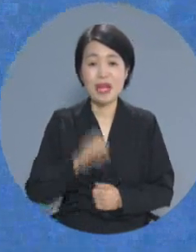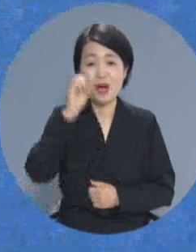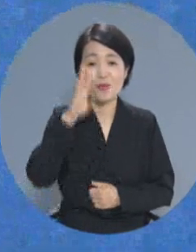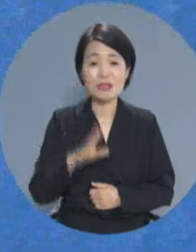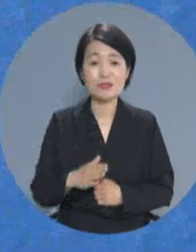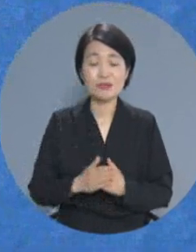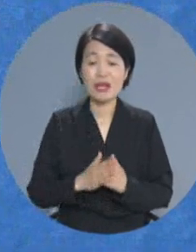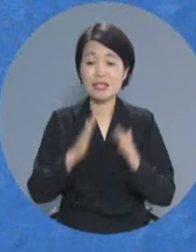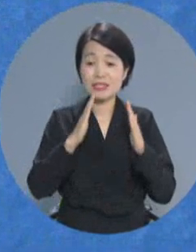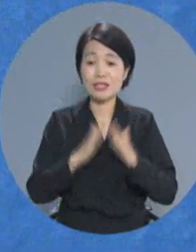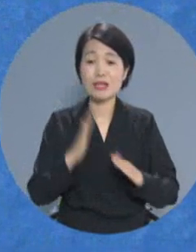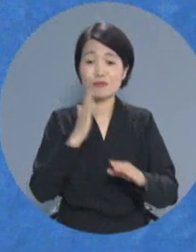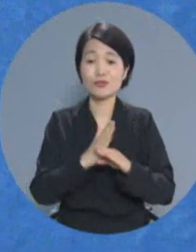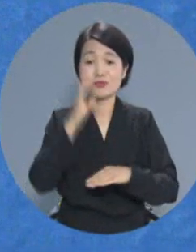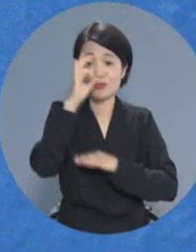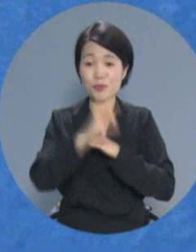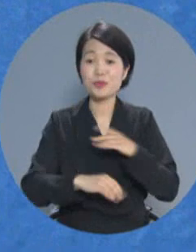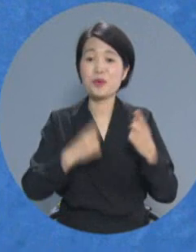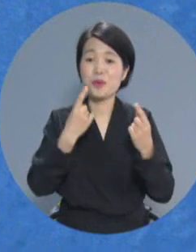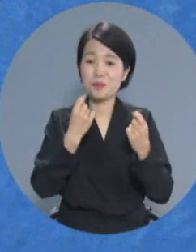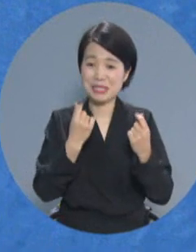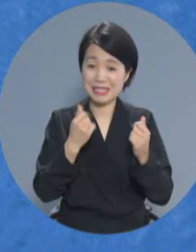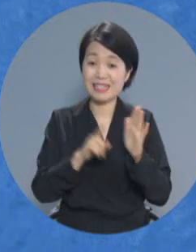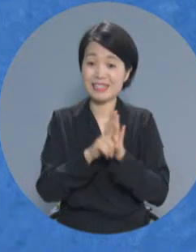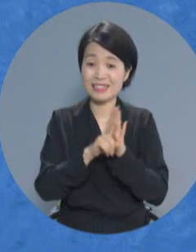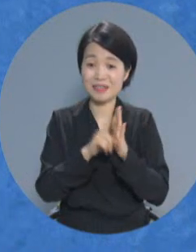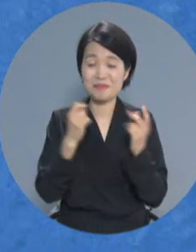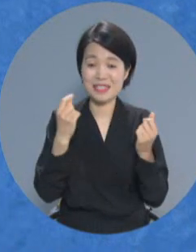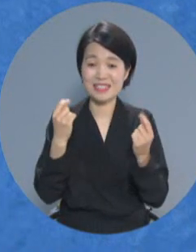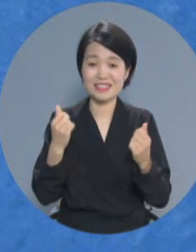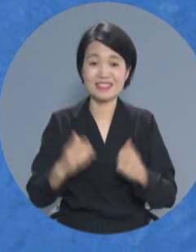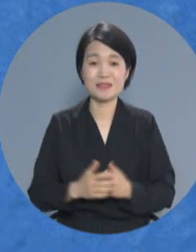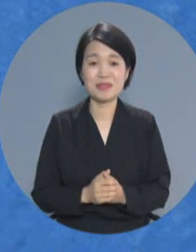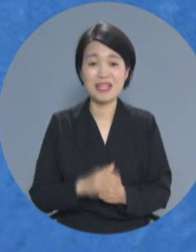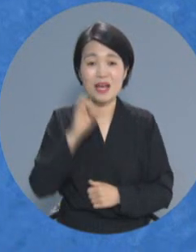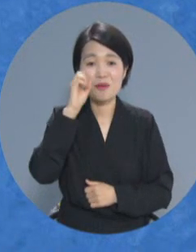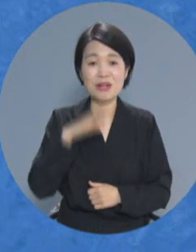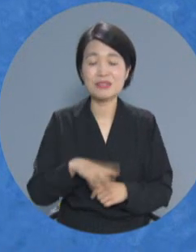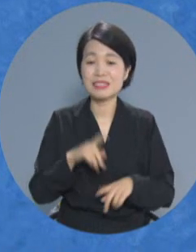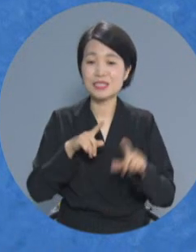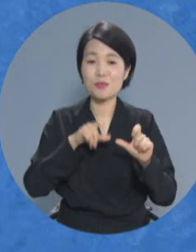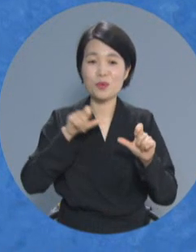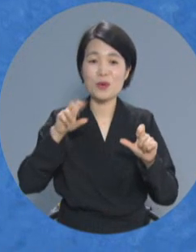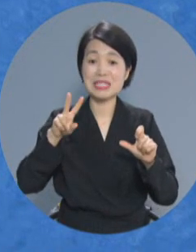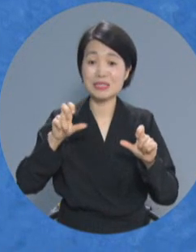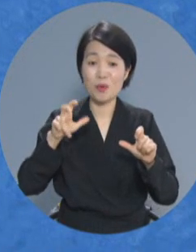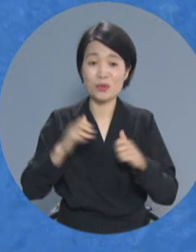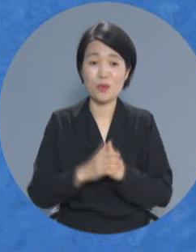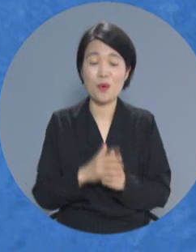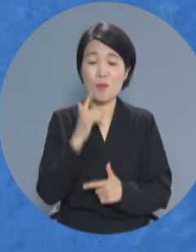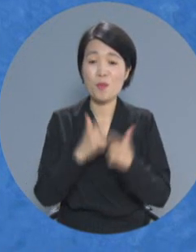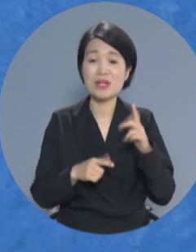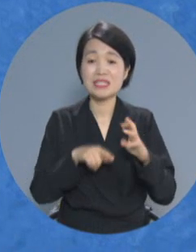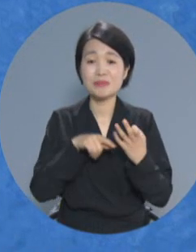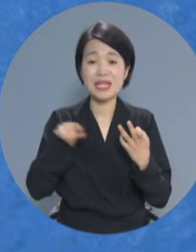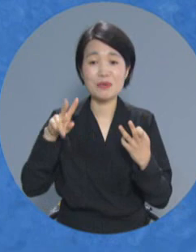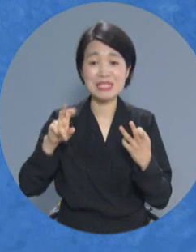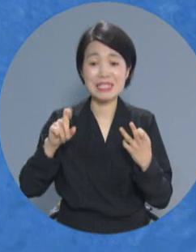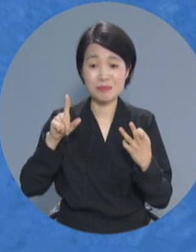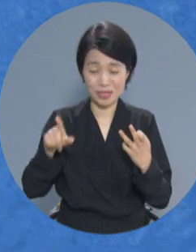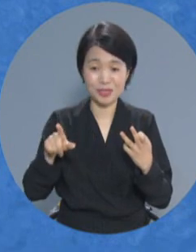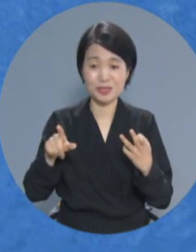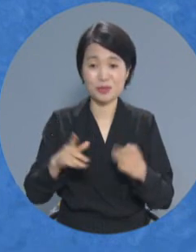광주와 전남 중서부도 비슷한 기온을 보이겠습니다. 광주는 15도에서 25도, 목포는